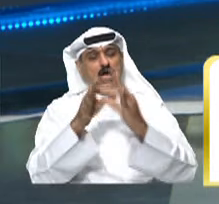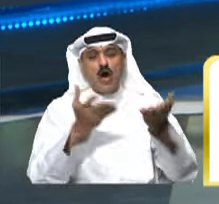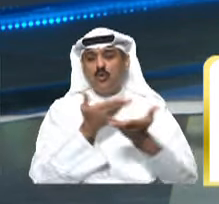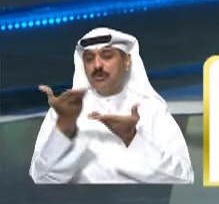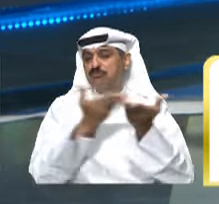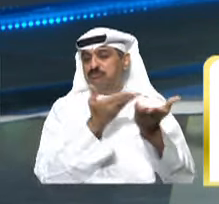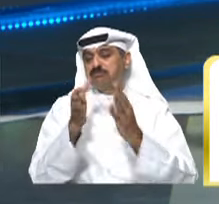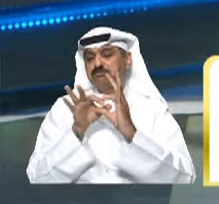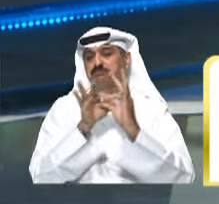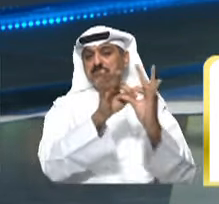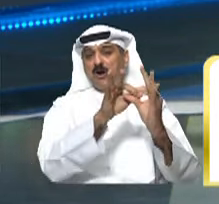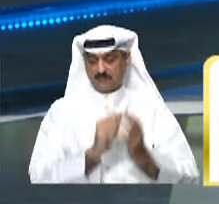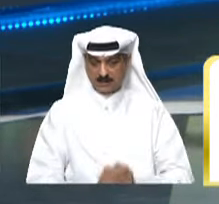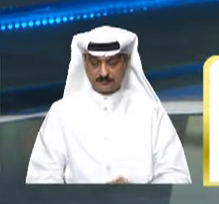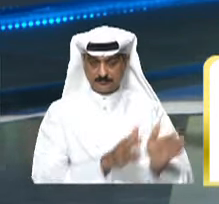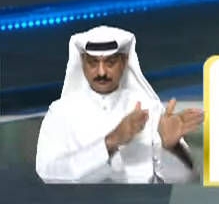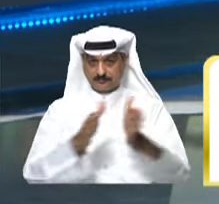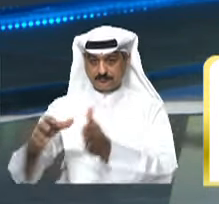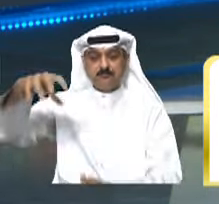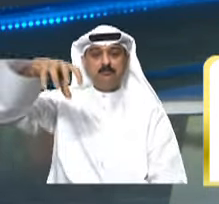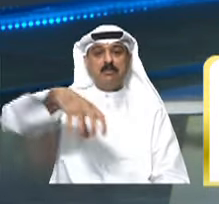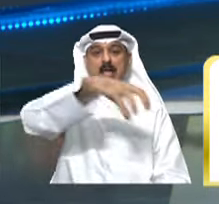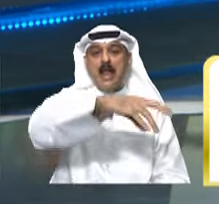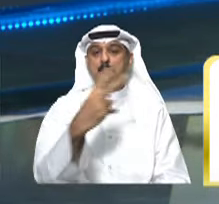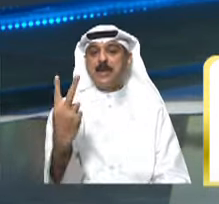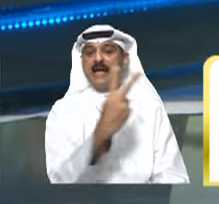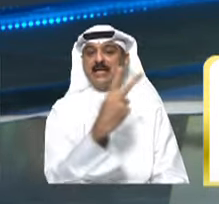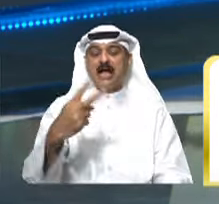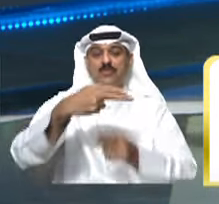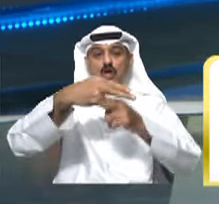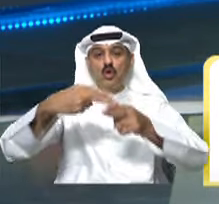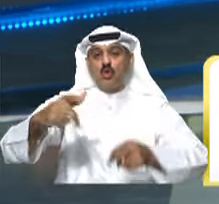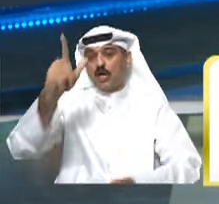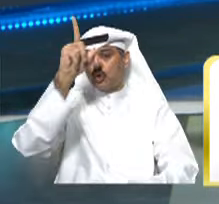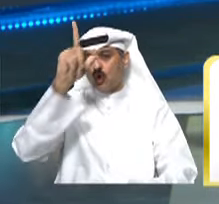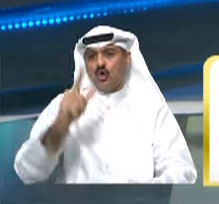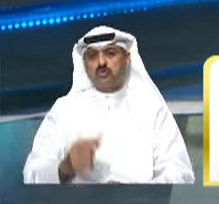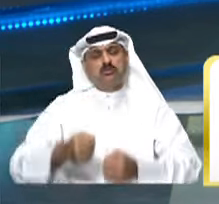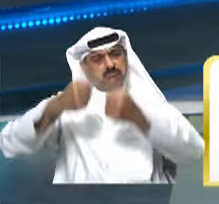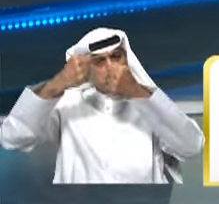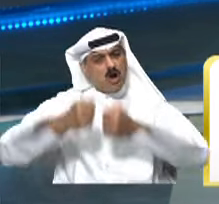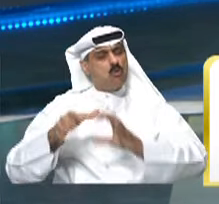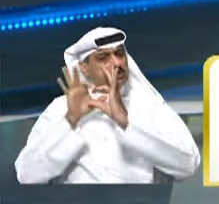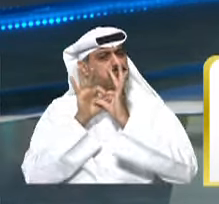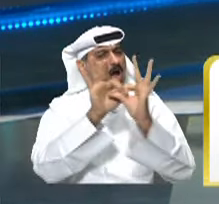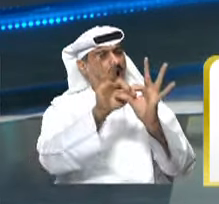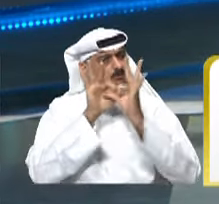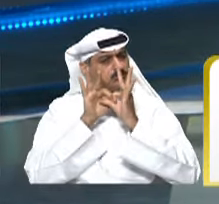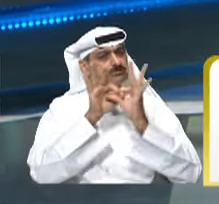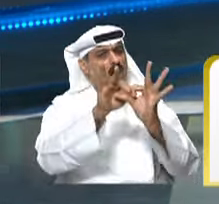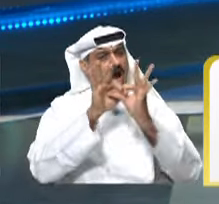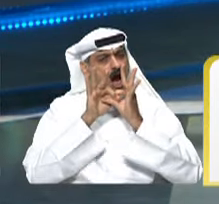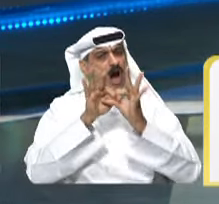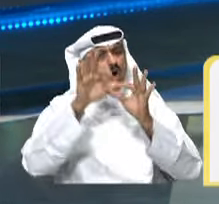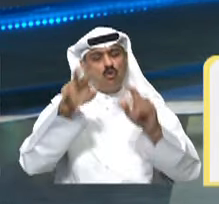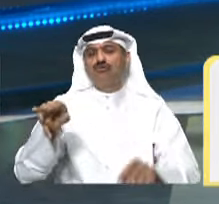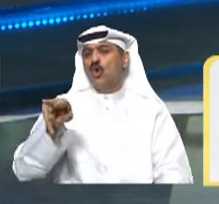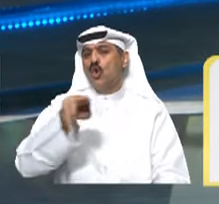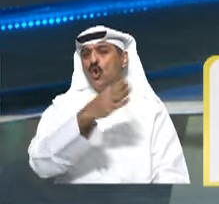الإقليمية والدولية. ويسعى البلدان الشقيقان إلى توطيد هذه العلاقات والتمسك بروابط